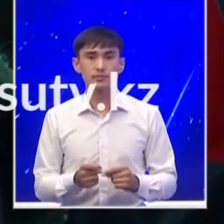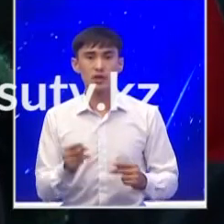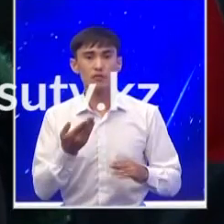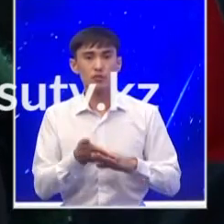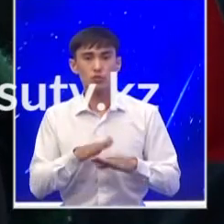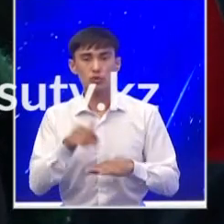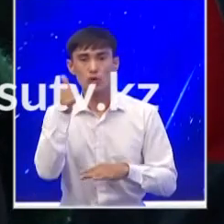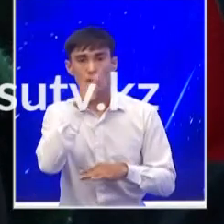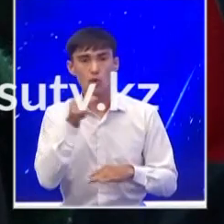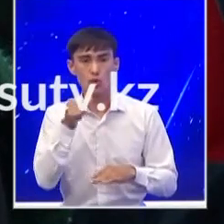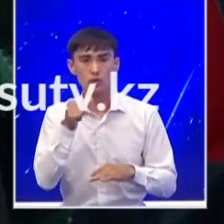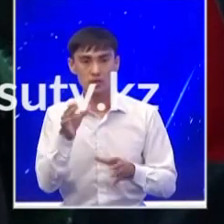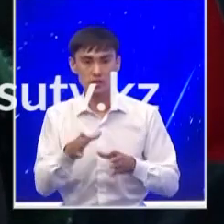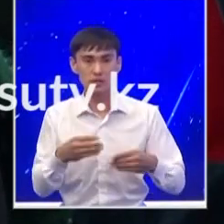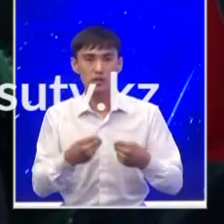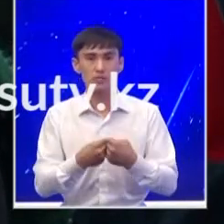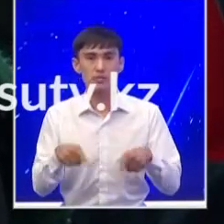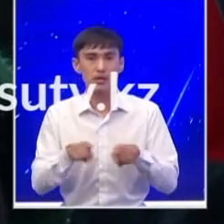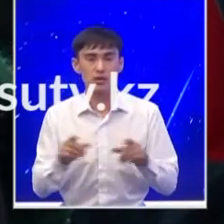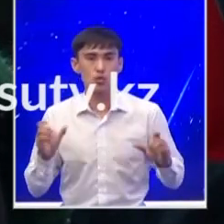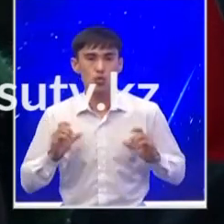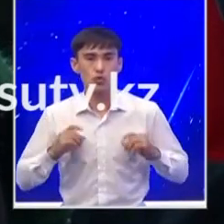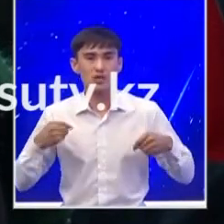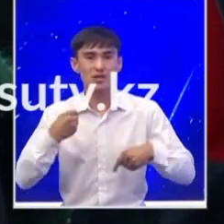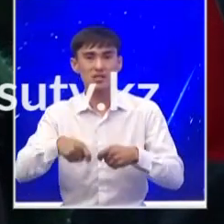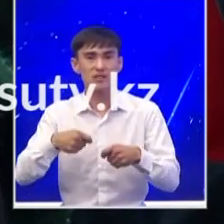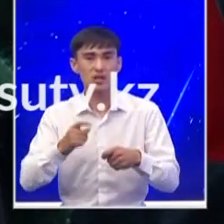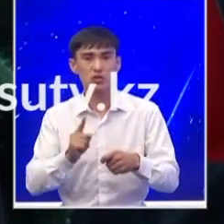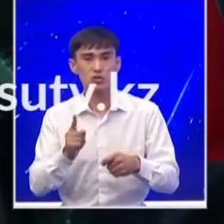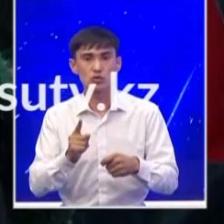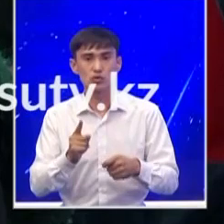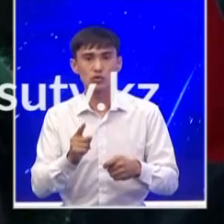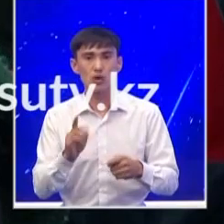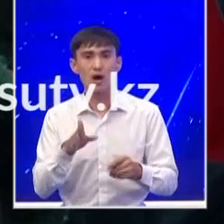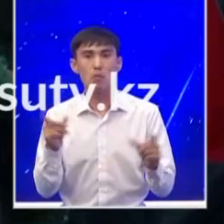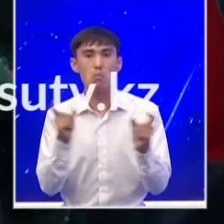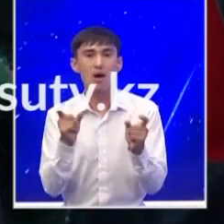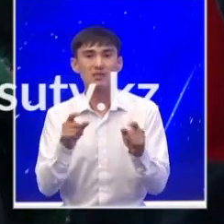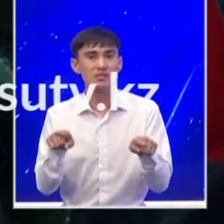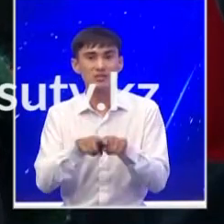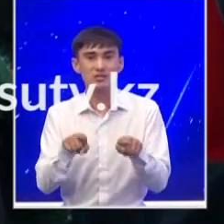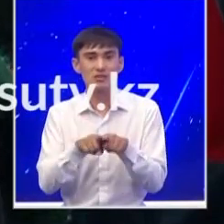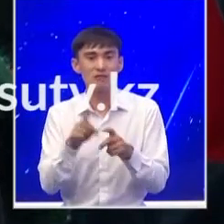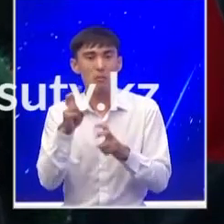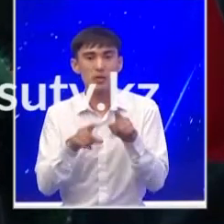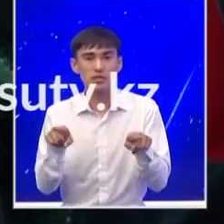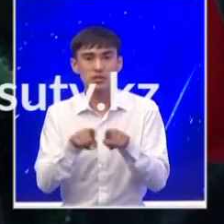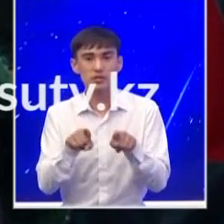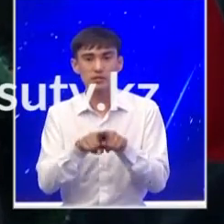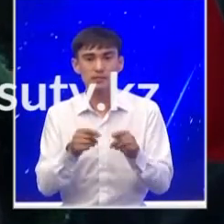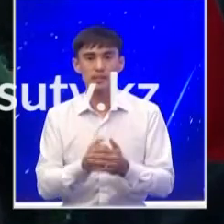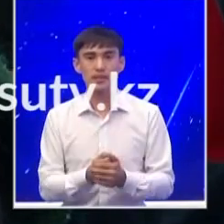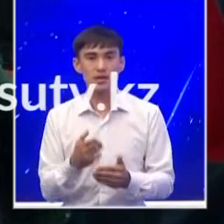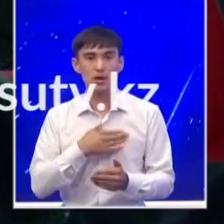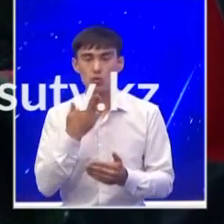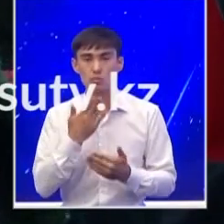трудные годы. Всем я такие куртки нашивала, что они как магазинные, как фабричные были. Но я